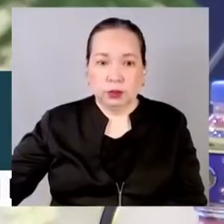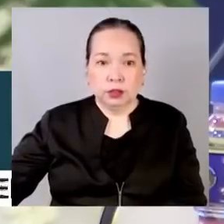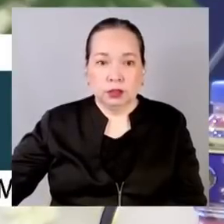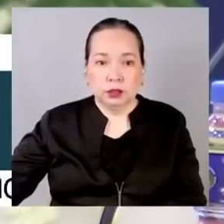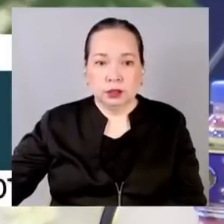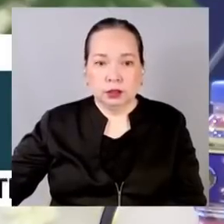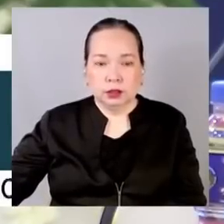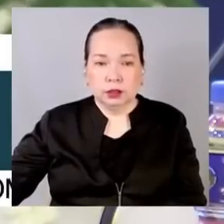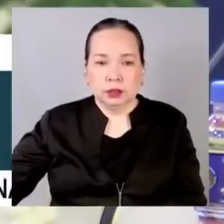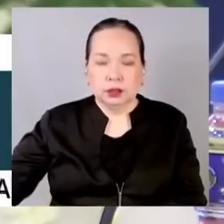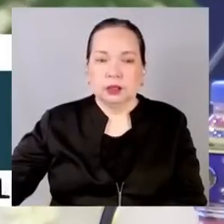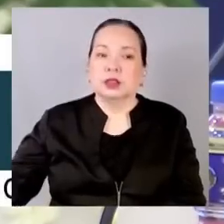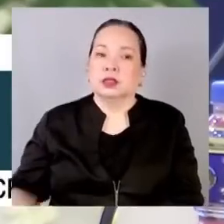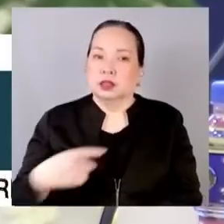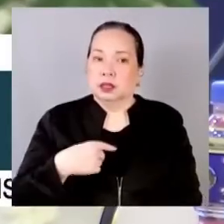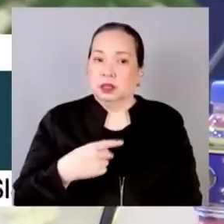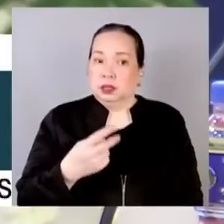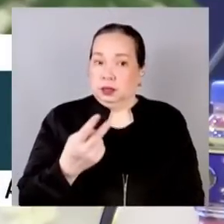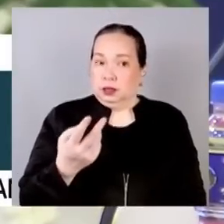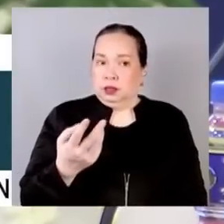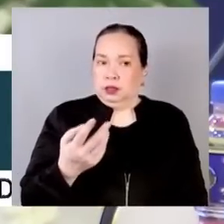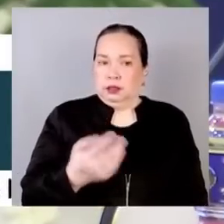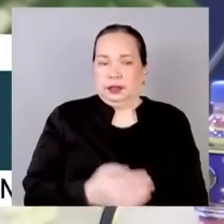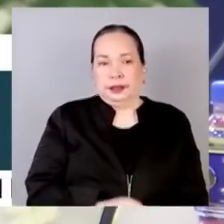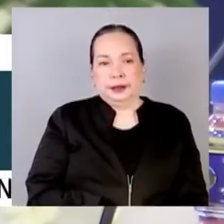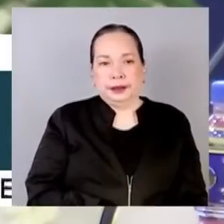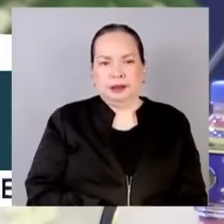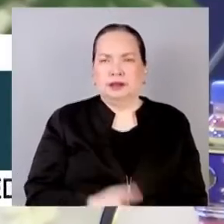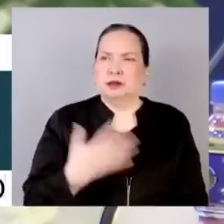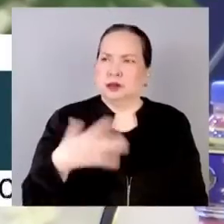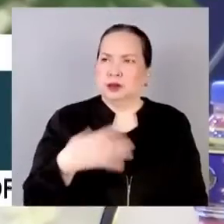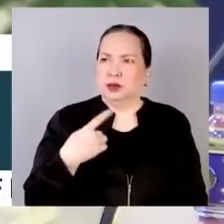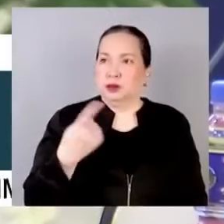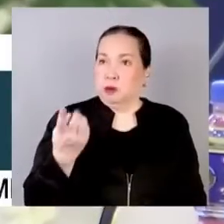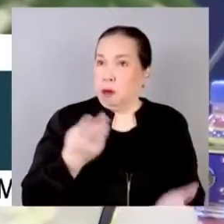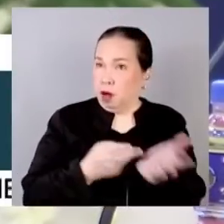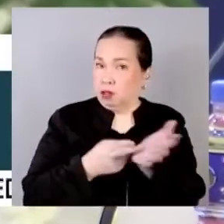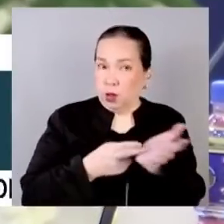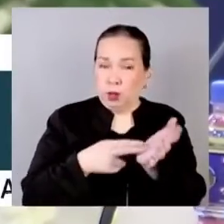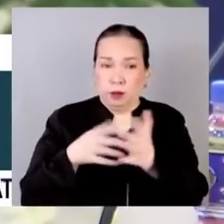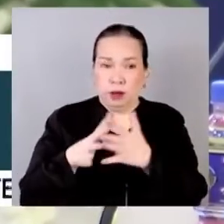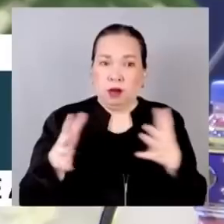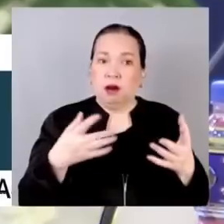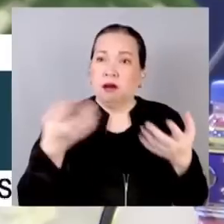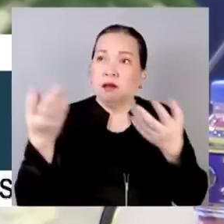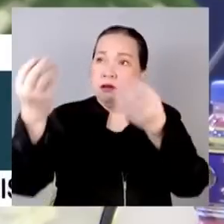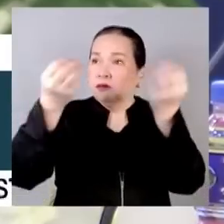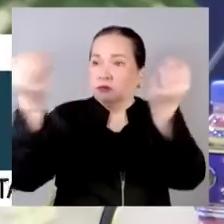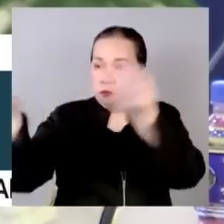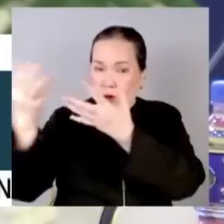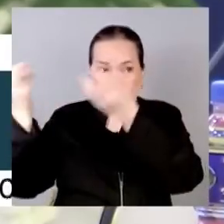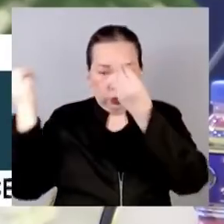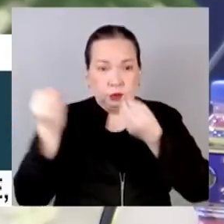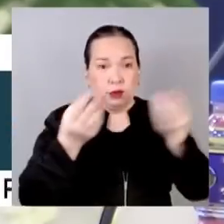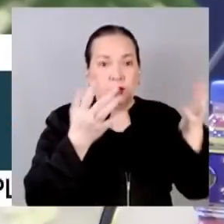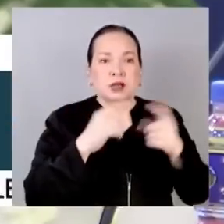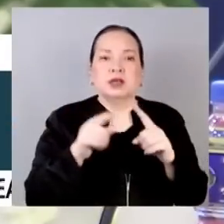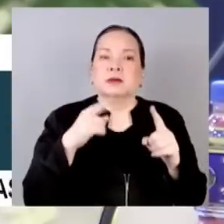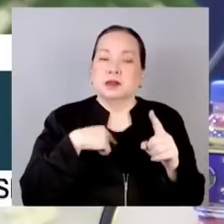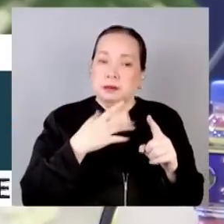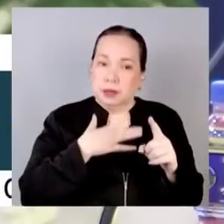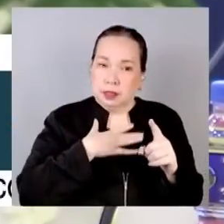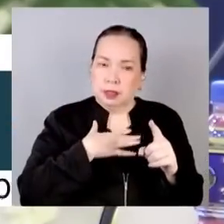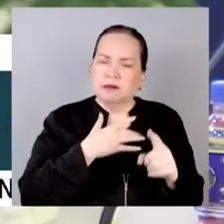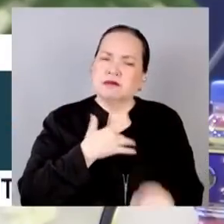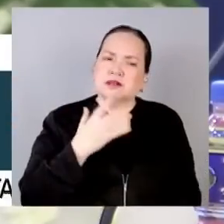He's too honest na kung anong nangyayari doon, yun, sinabmit lang niya. Kaya nga, sa totoo lang, masamang